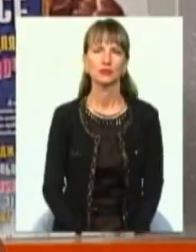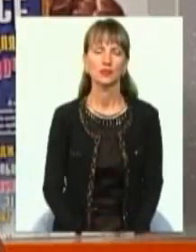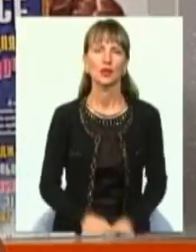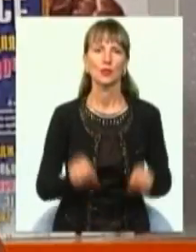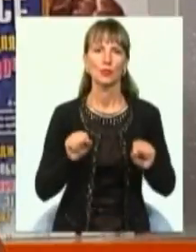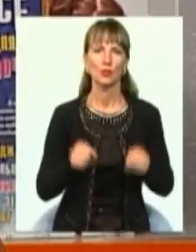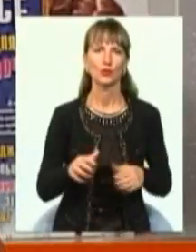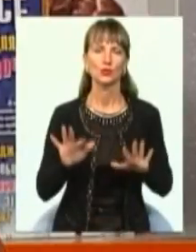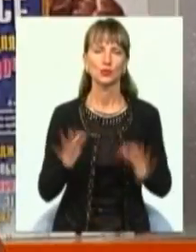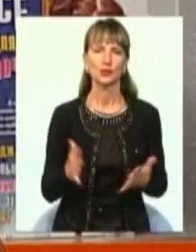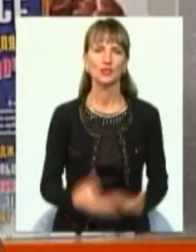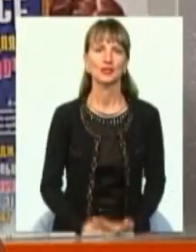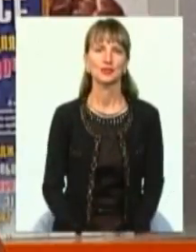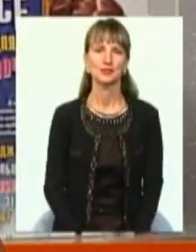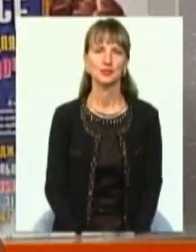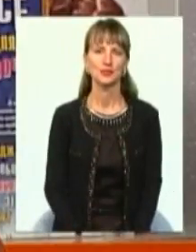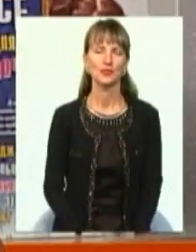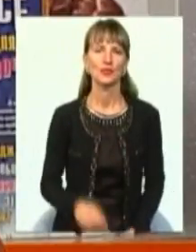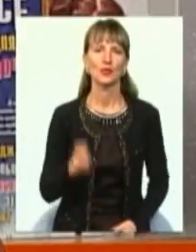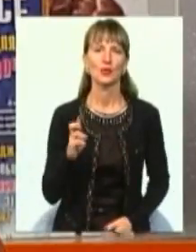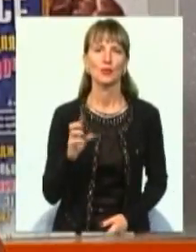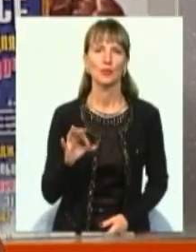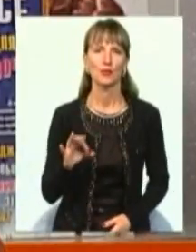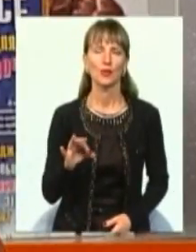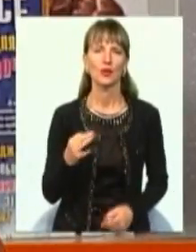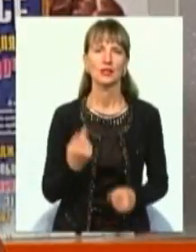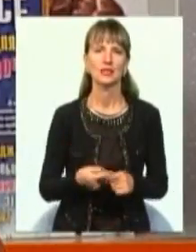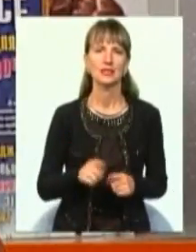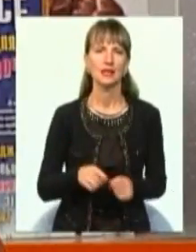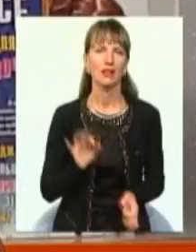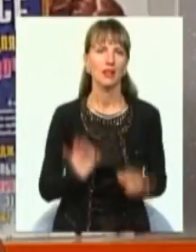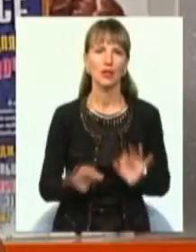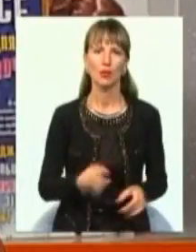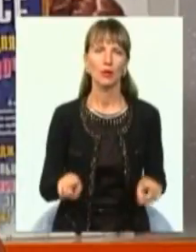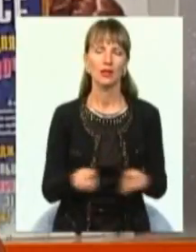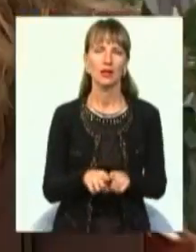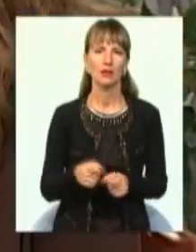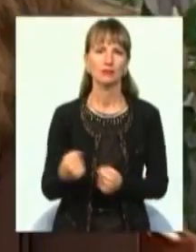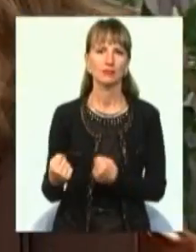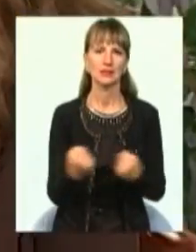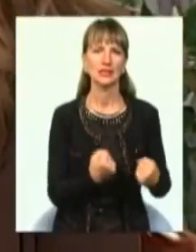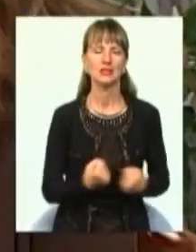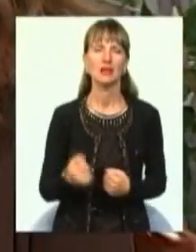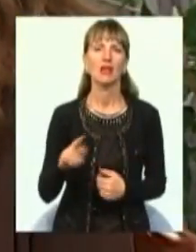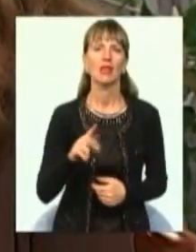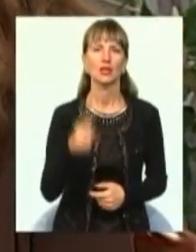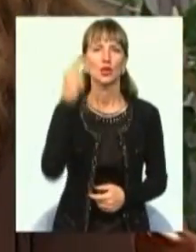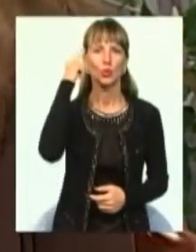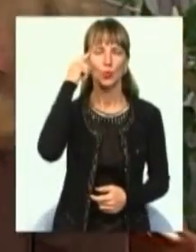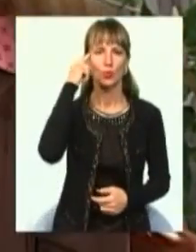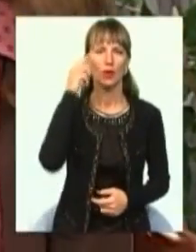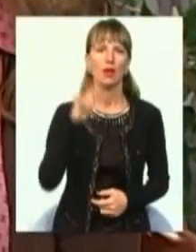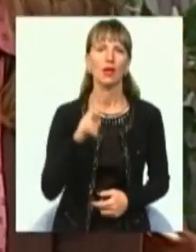таким чином може трапитися, бо це ненормально так їздити. А як ти гадаєш, а